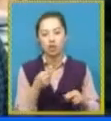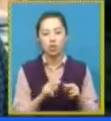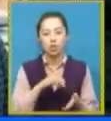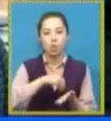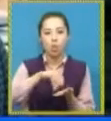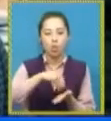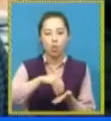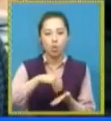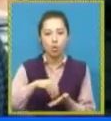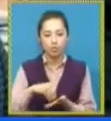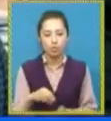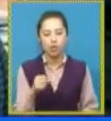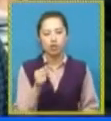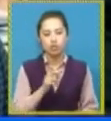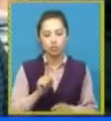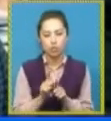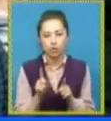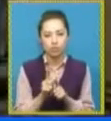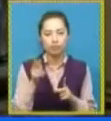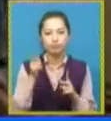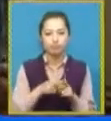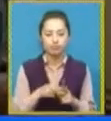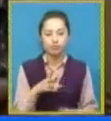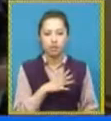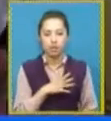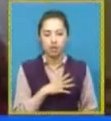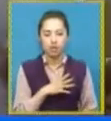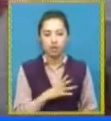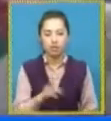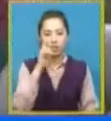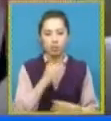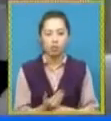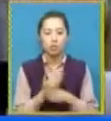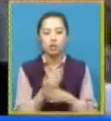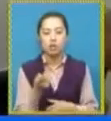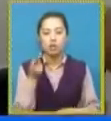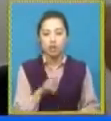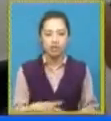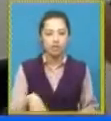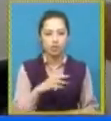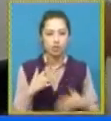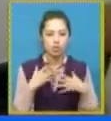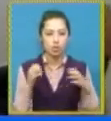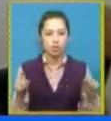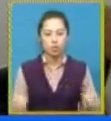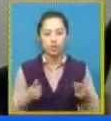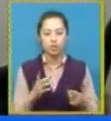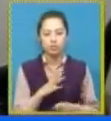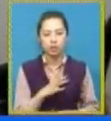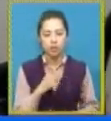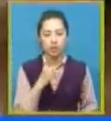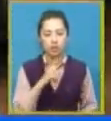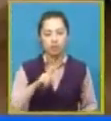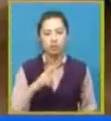алуға 576,2 миллион теңге қарастырылып отыр. Әлеуметтің әлеуетін арттыруға бағытталған істерді ілгерілету үшін 1,5 миллиард